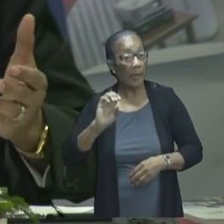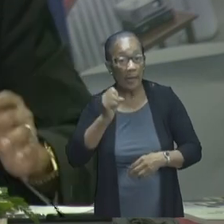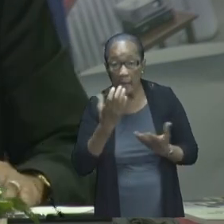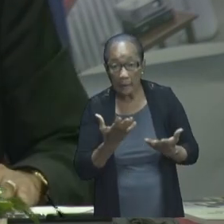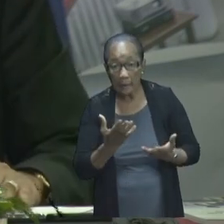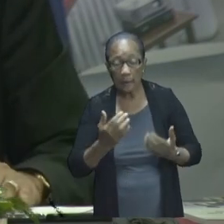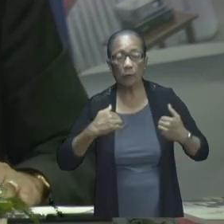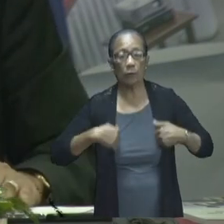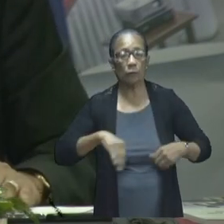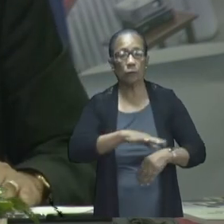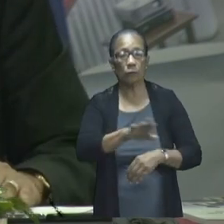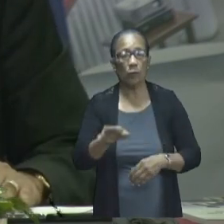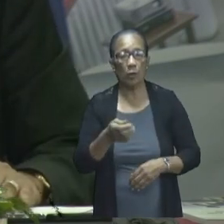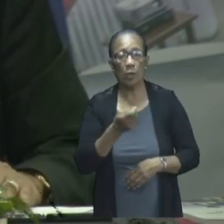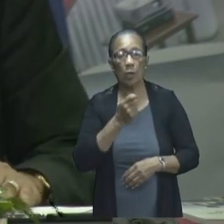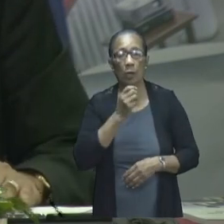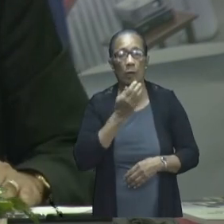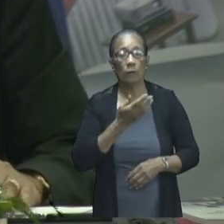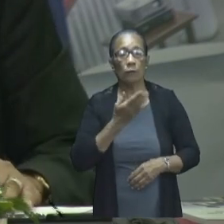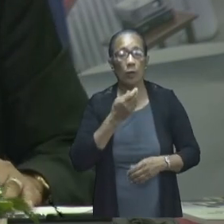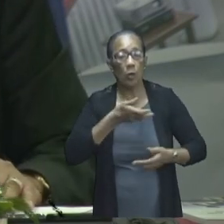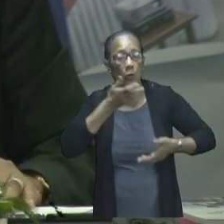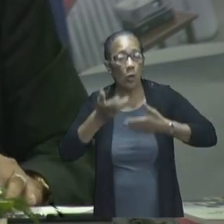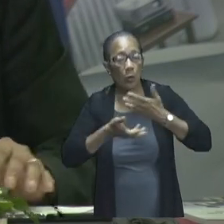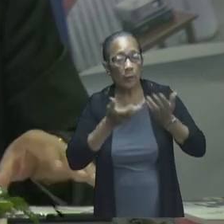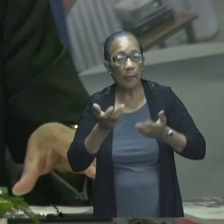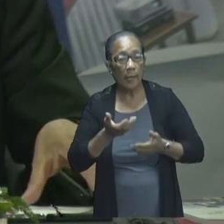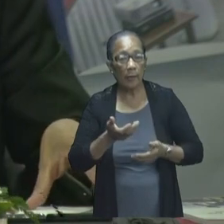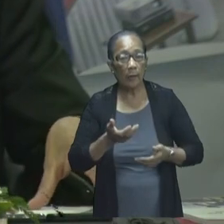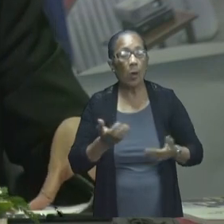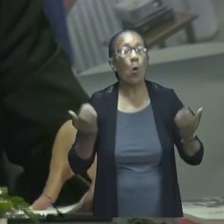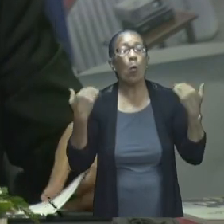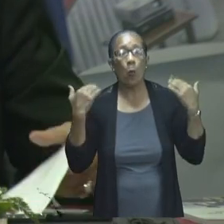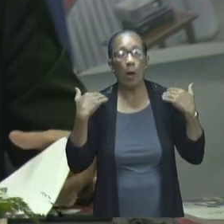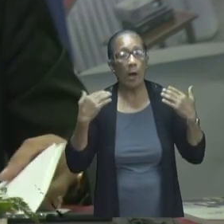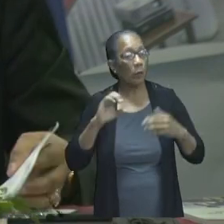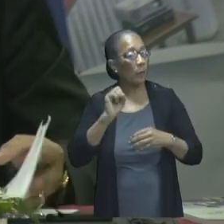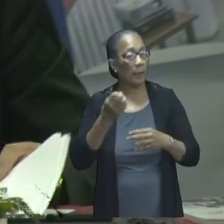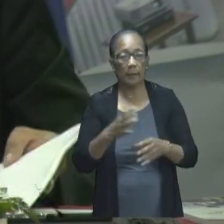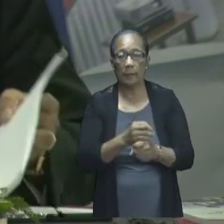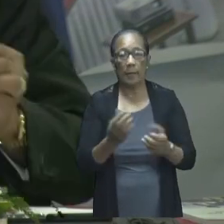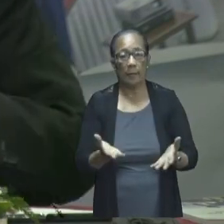gebeurt is door middel van ook geen goede toelichting